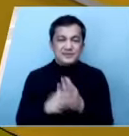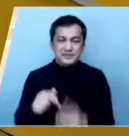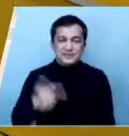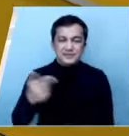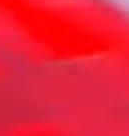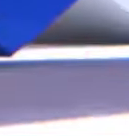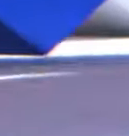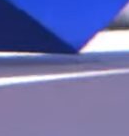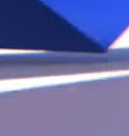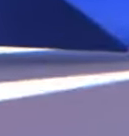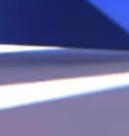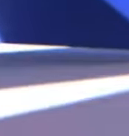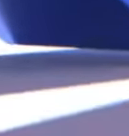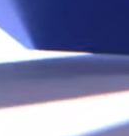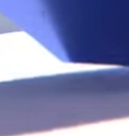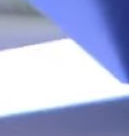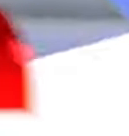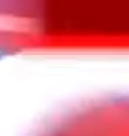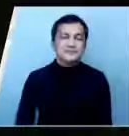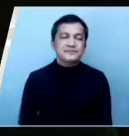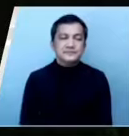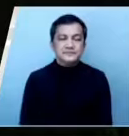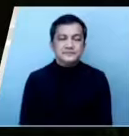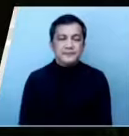Mariz Umali.